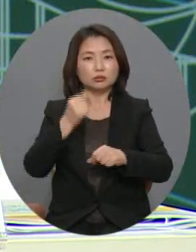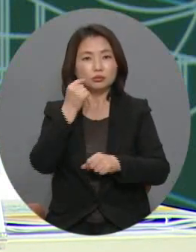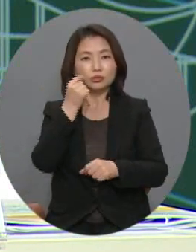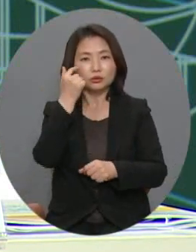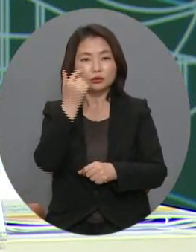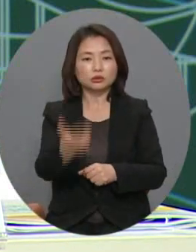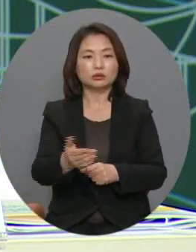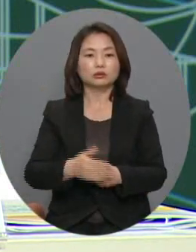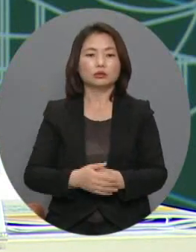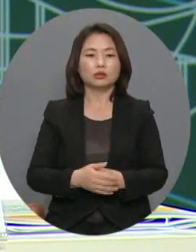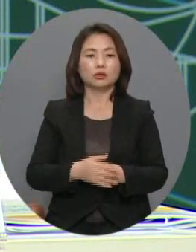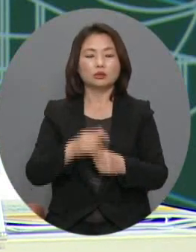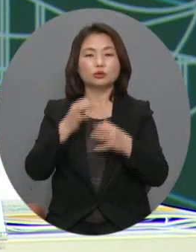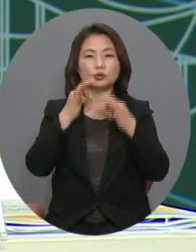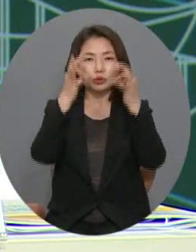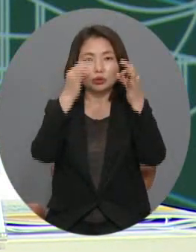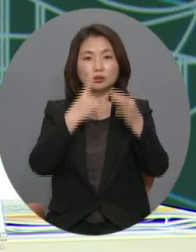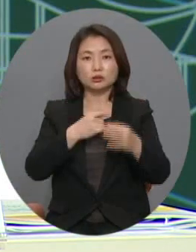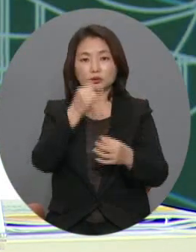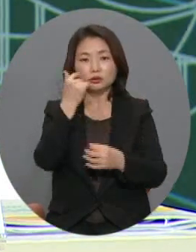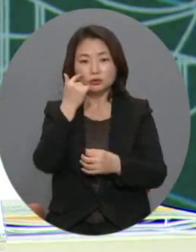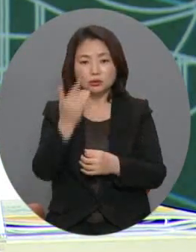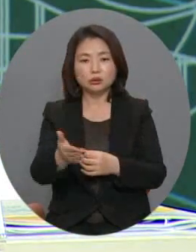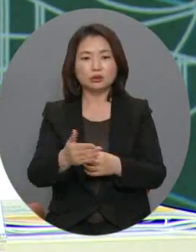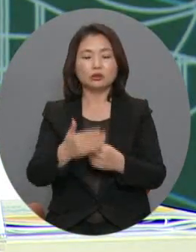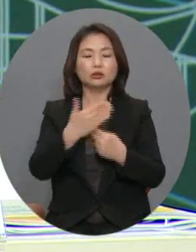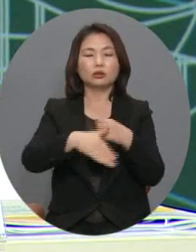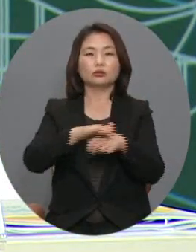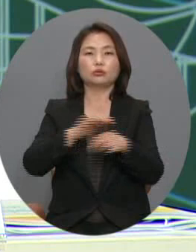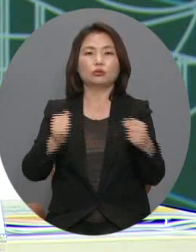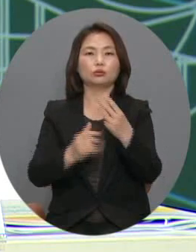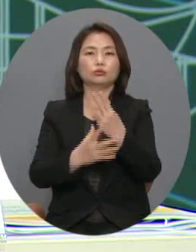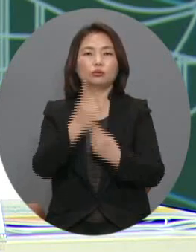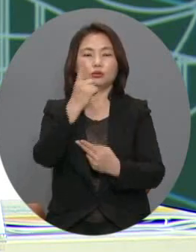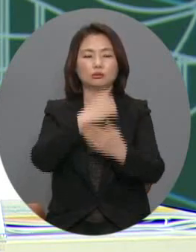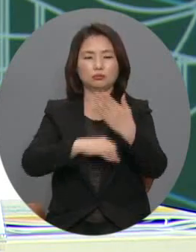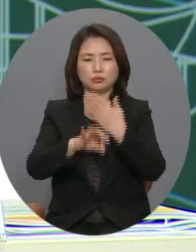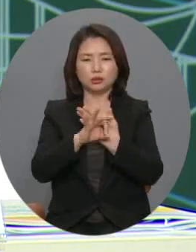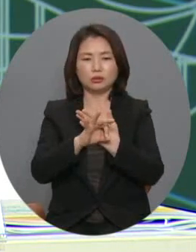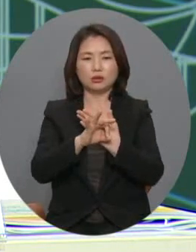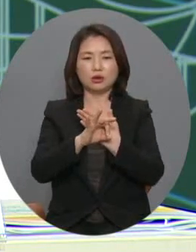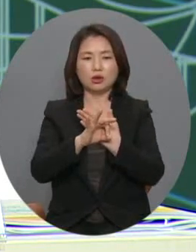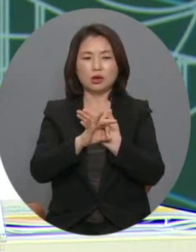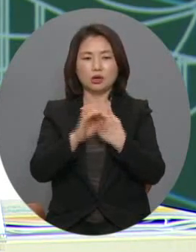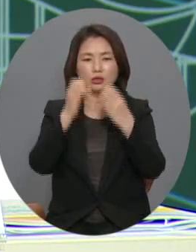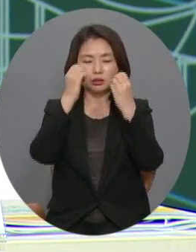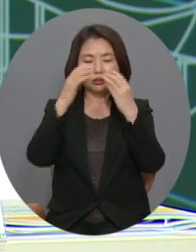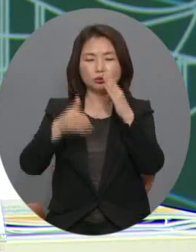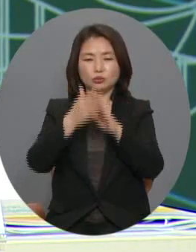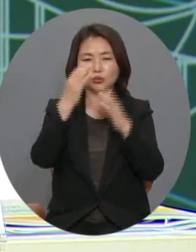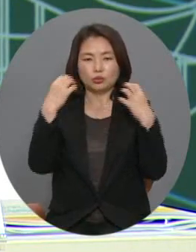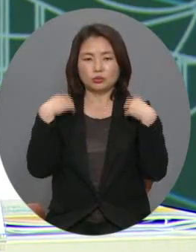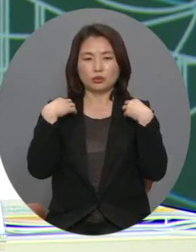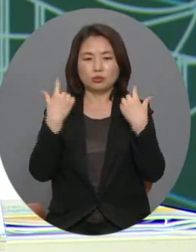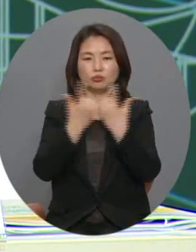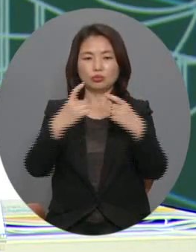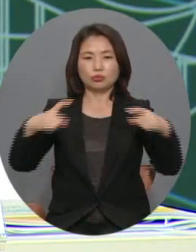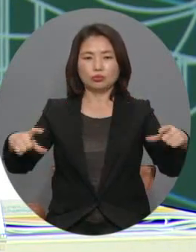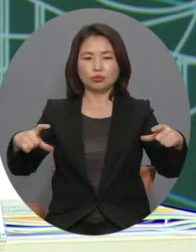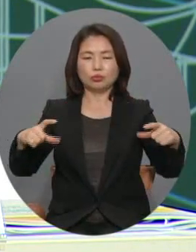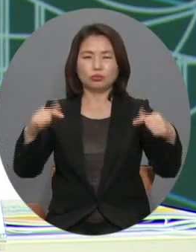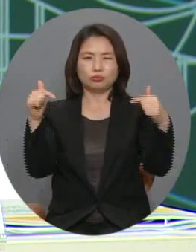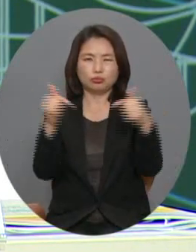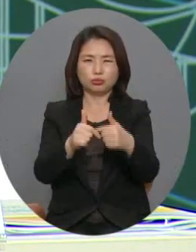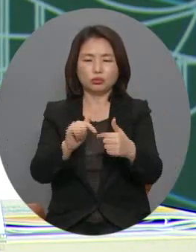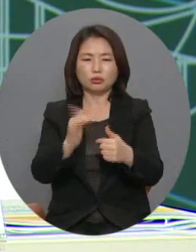없었습니까? 노력을 해보셨습니까? 대구 경북이 통합하면요 신도청 중심으로 북부권은요